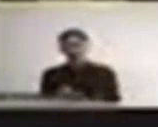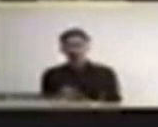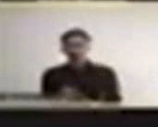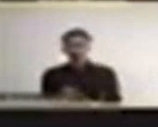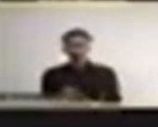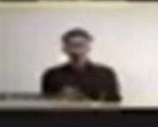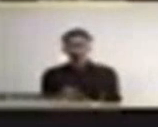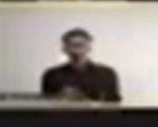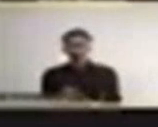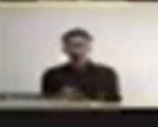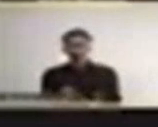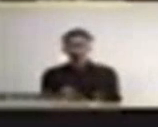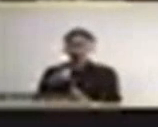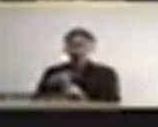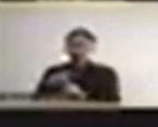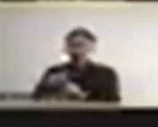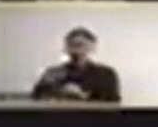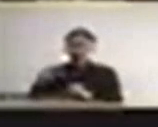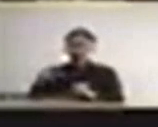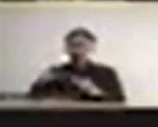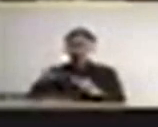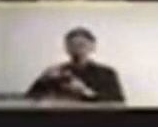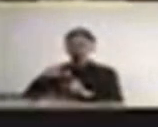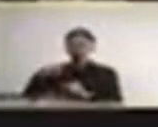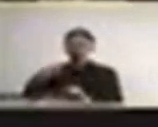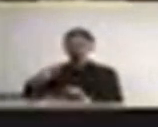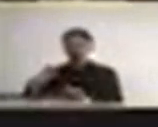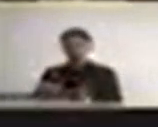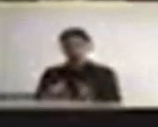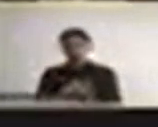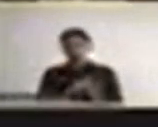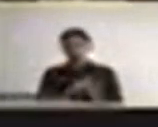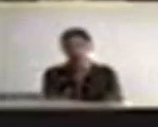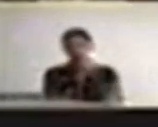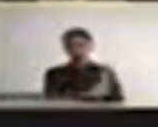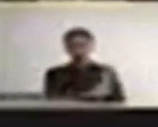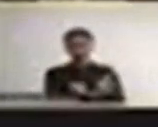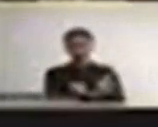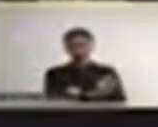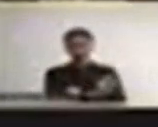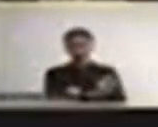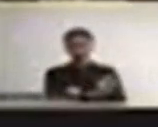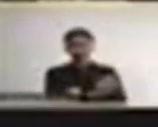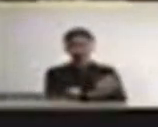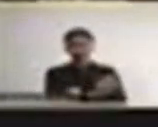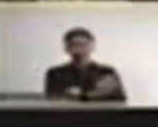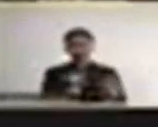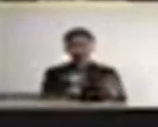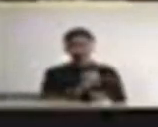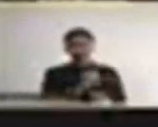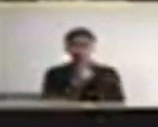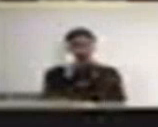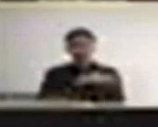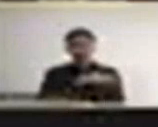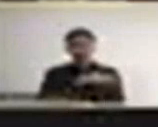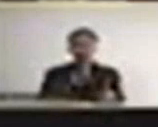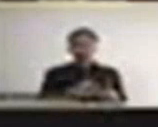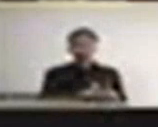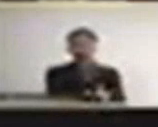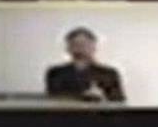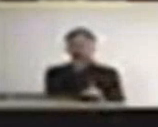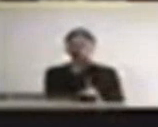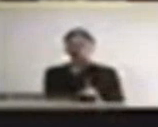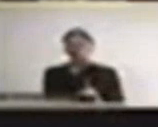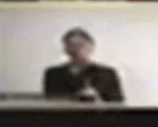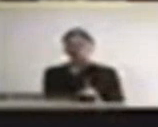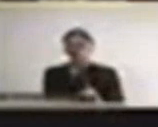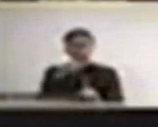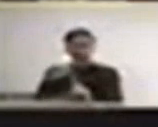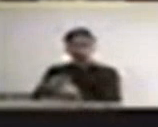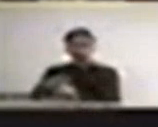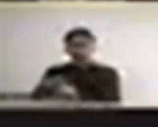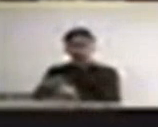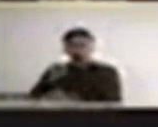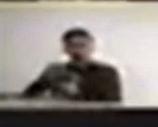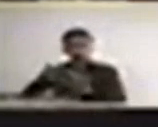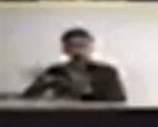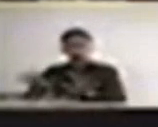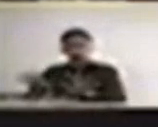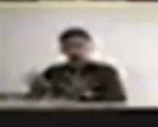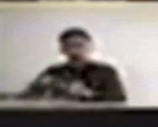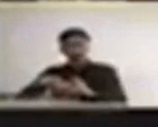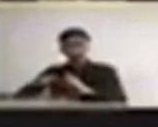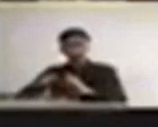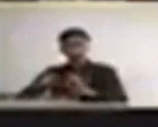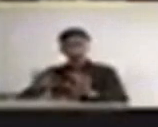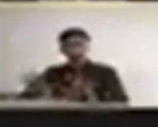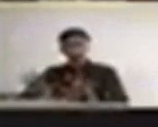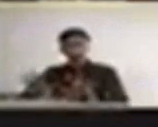rate-nya bagaimana? Jadi misalnya 100 sampel diambil dalam 1 hari. Kalau yang positif 10 kasus berarti